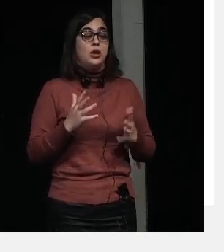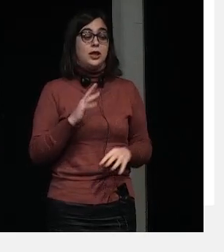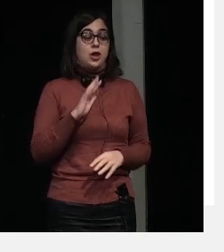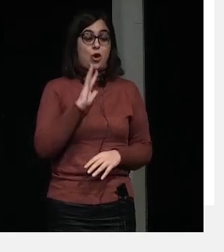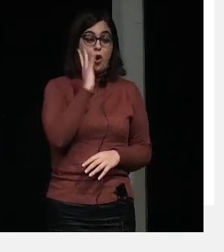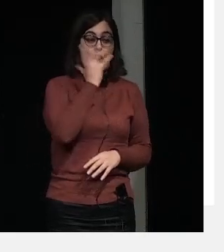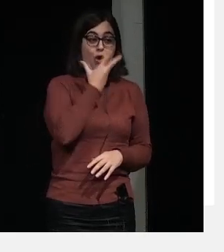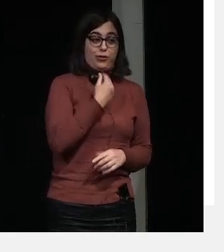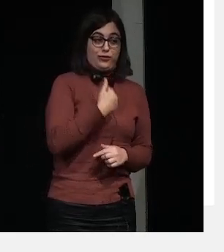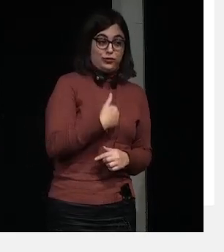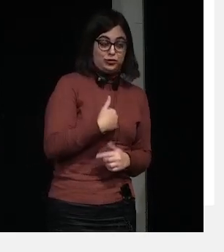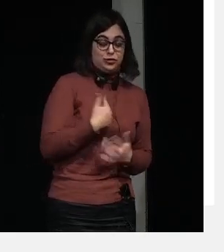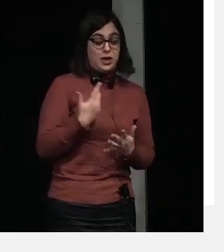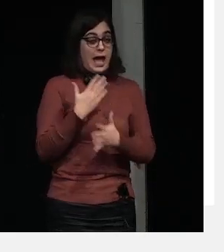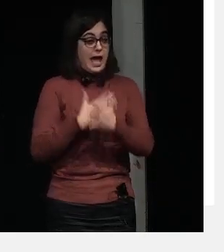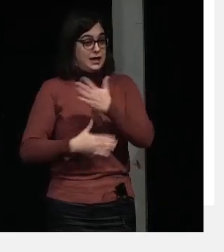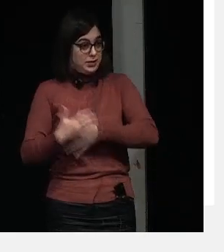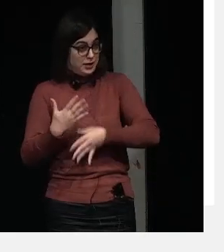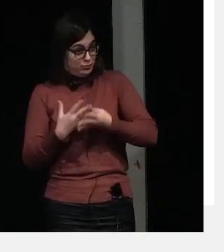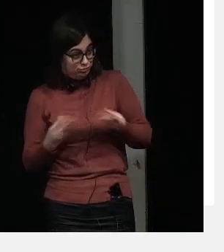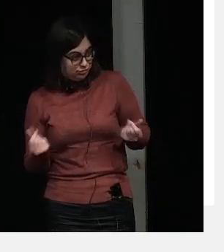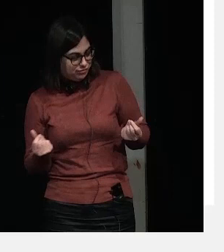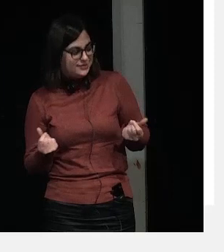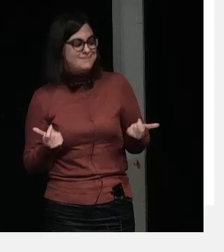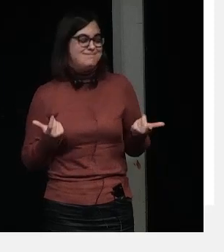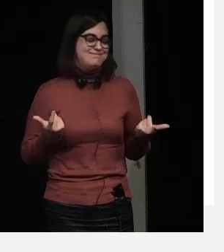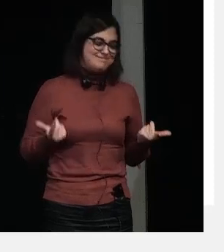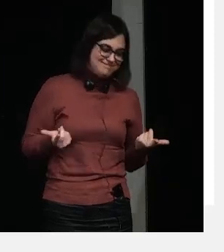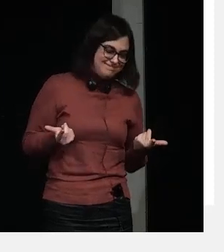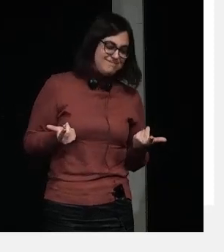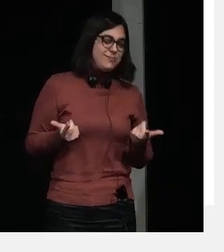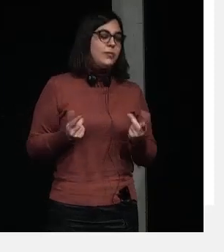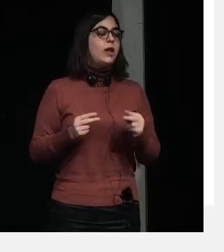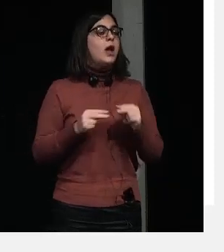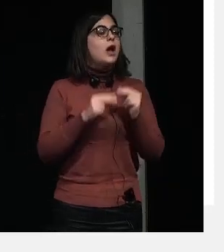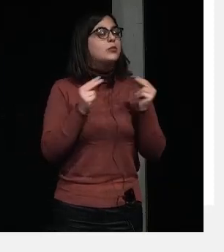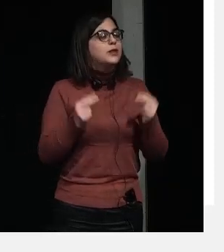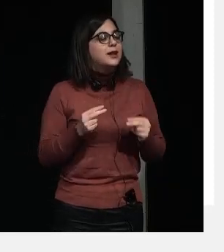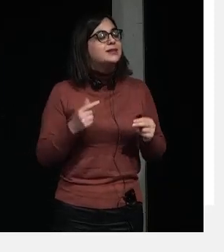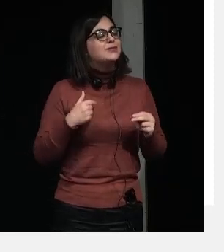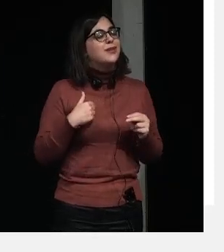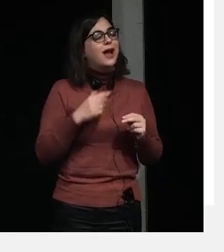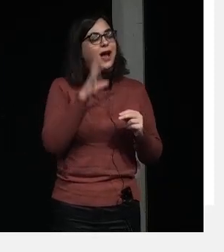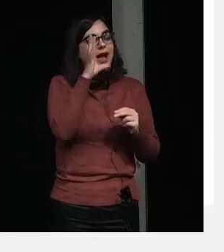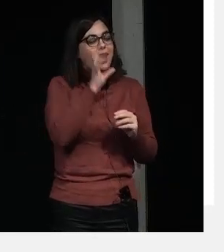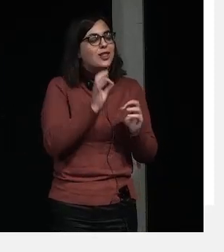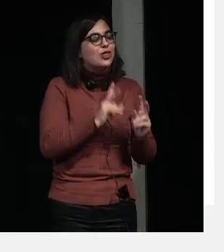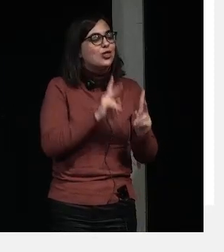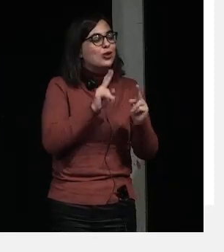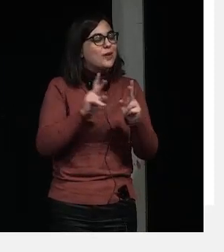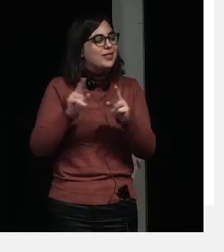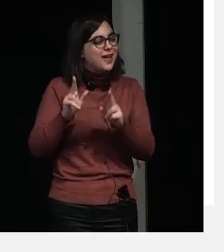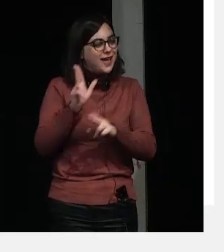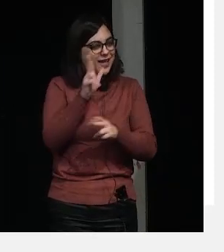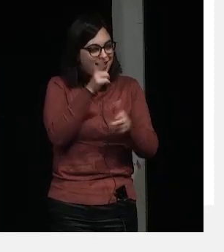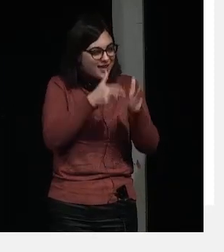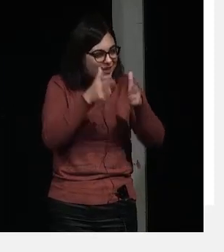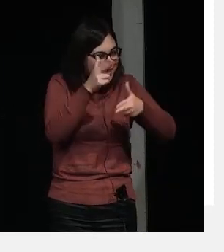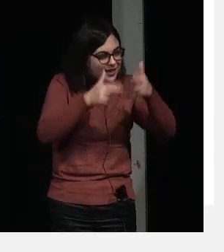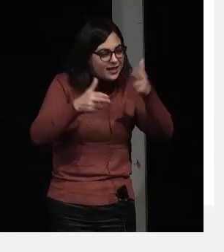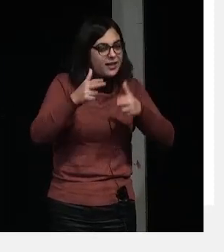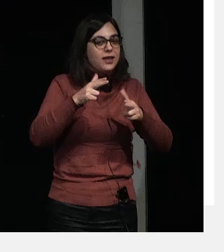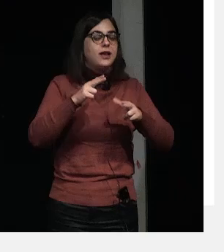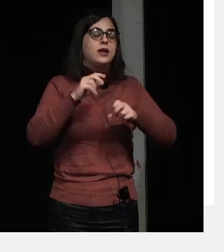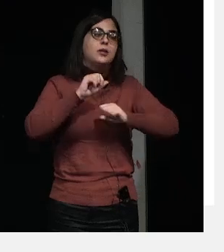δια μαγείας εξαφανίζεται. Και έτσι το ντοκιμαντέρ μου έχει στόχο να ευαισθητοποιήσει και να σπάσει